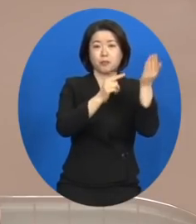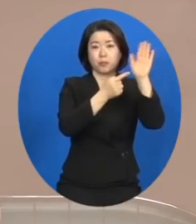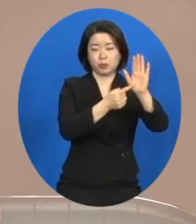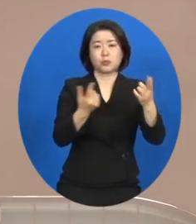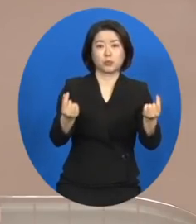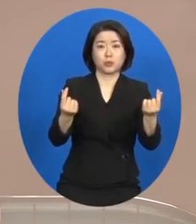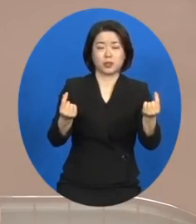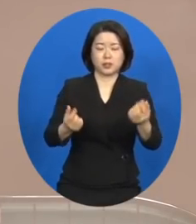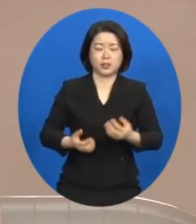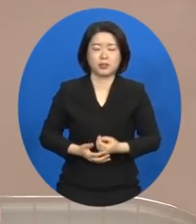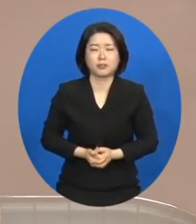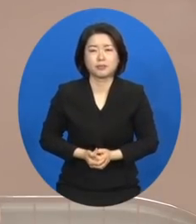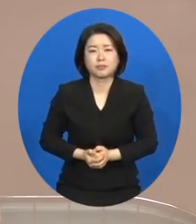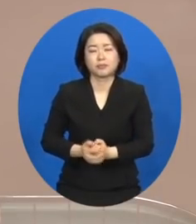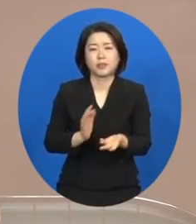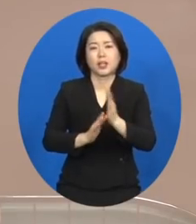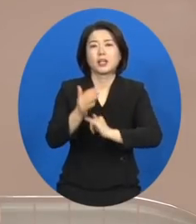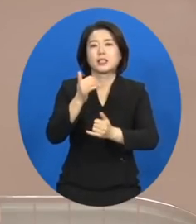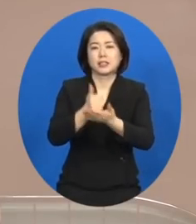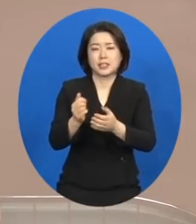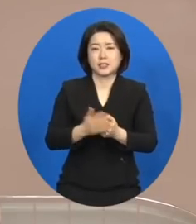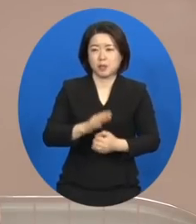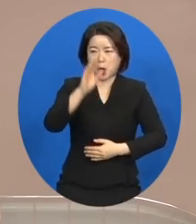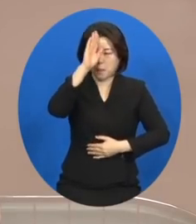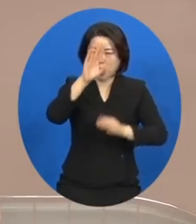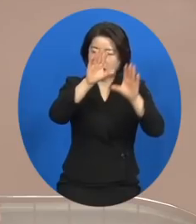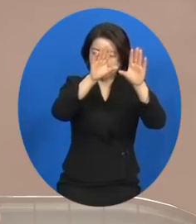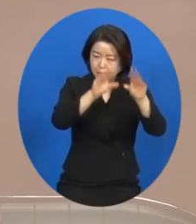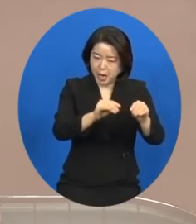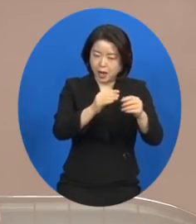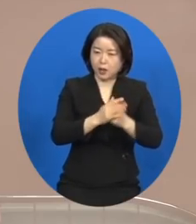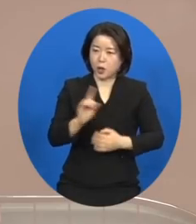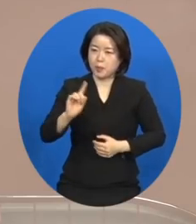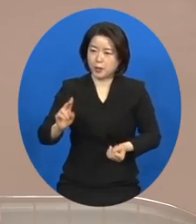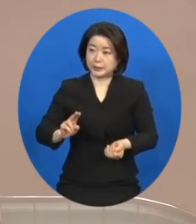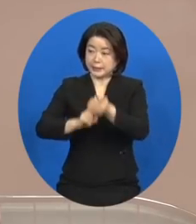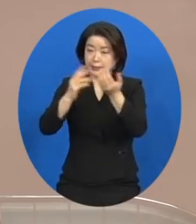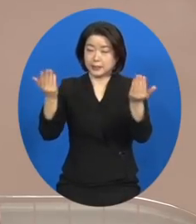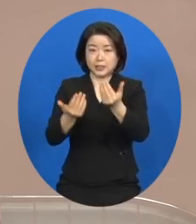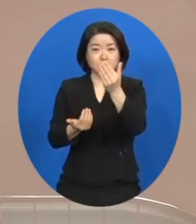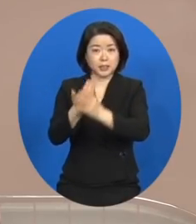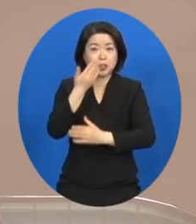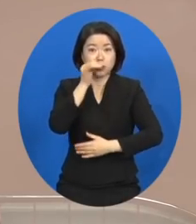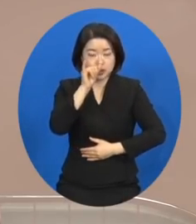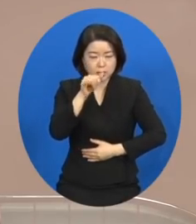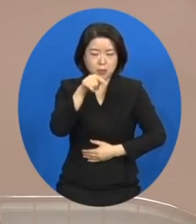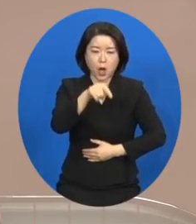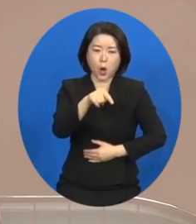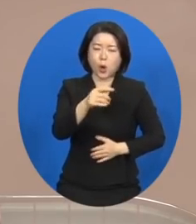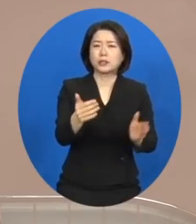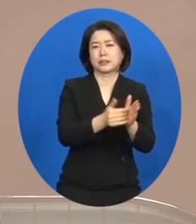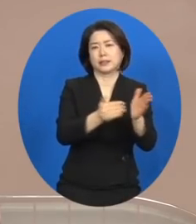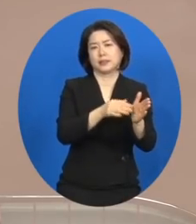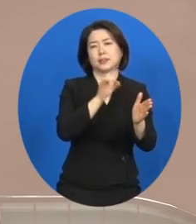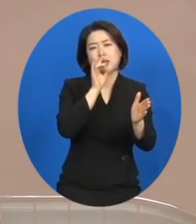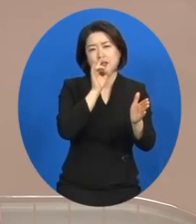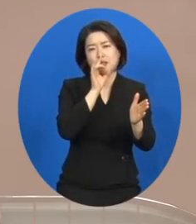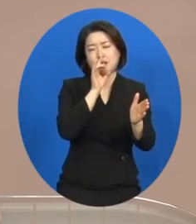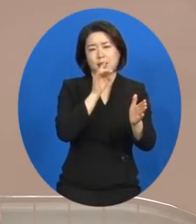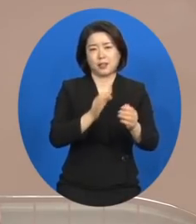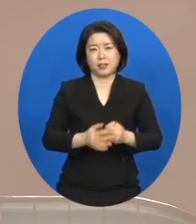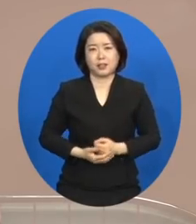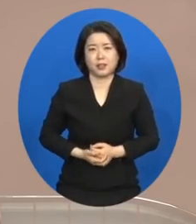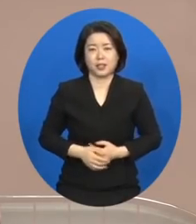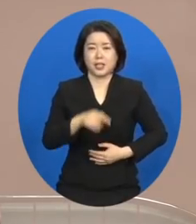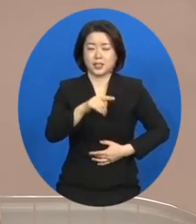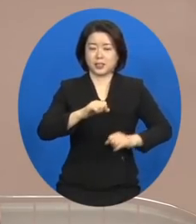예수님께서 말씀하시는 것은 병이 났고 뭔가 기적적인 일이 일어날 수 있지만 거기에 머물러서는 안 된다.